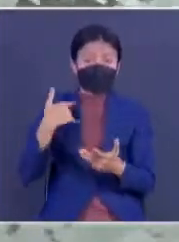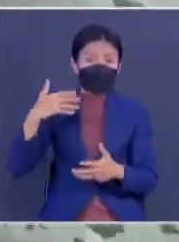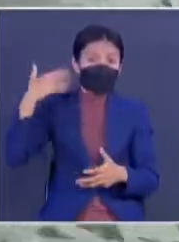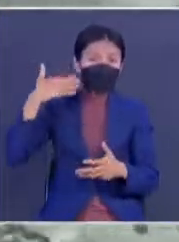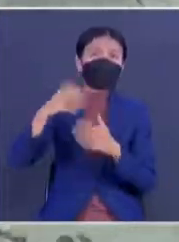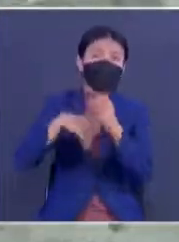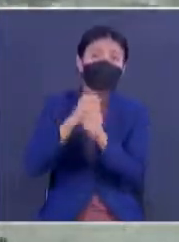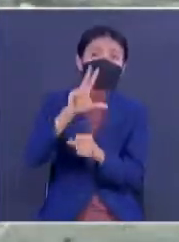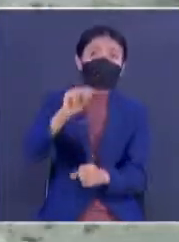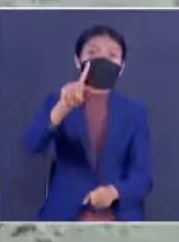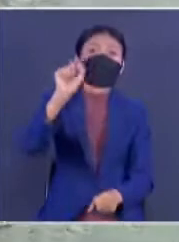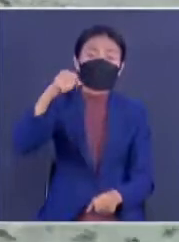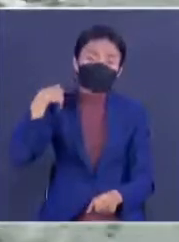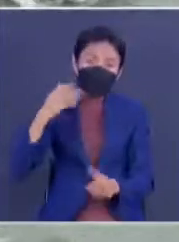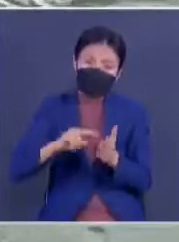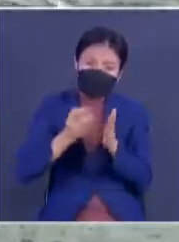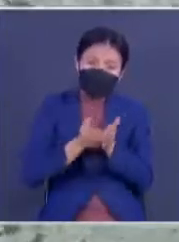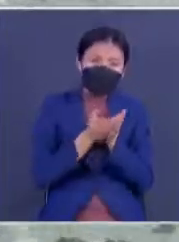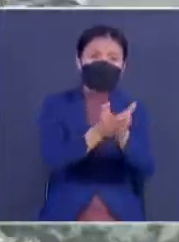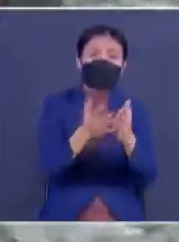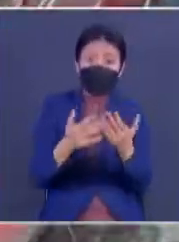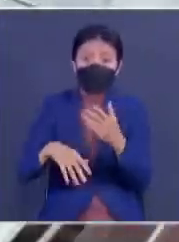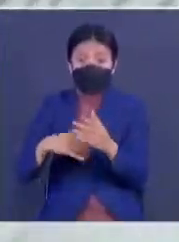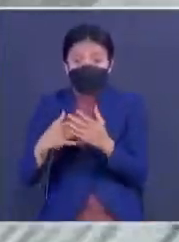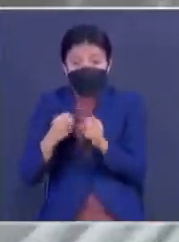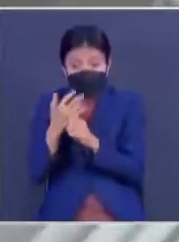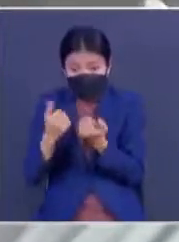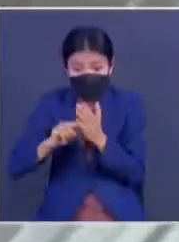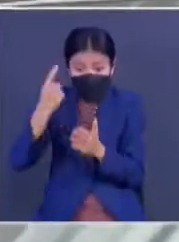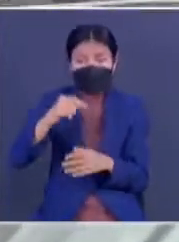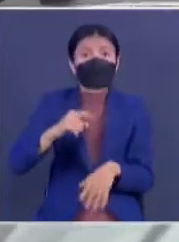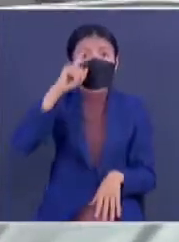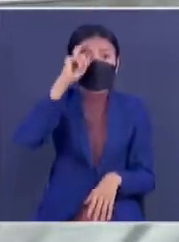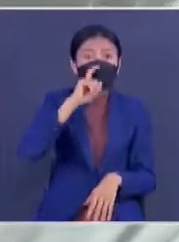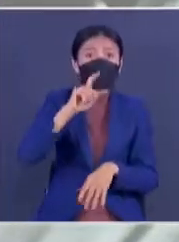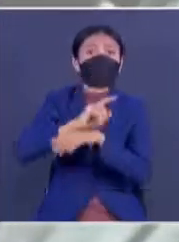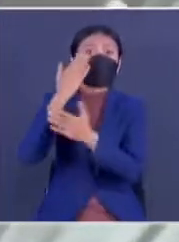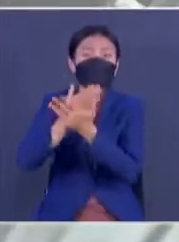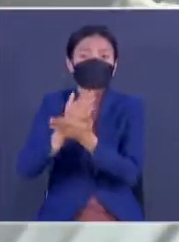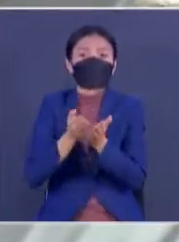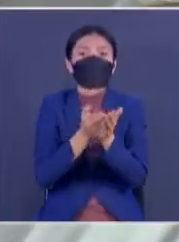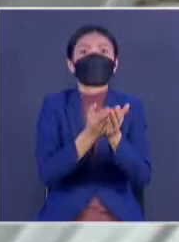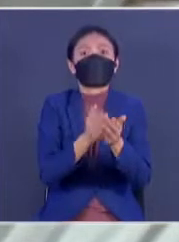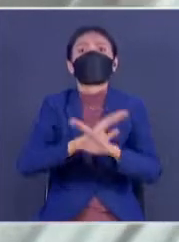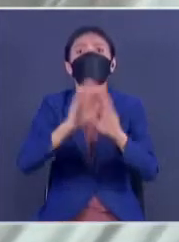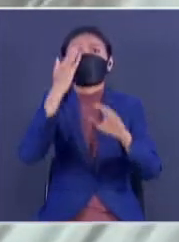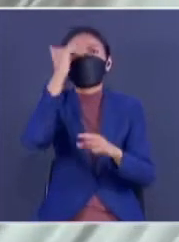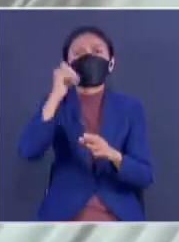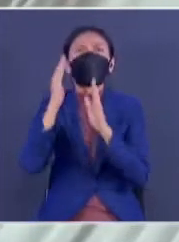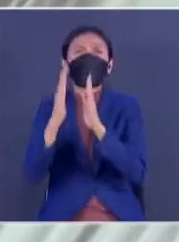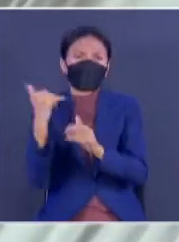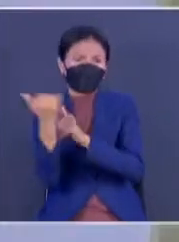า31ปีที่ให้เหตุผลแบบนี้ต้องปิดเสาร์อาทิตย์และวันหยุดนักขัตฤกษ์เพราะว่าผู้ใช้บริการลดลงจริ